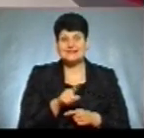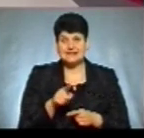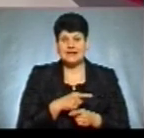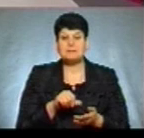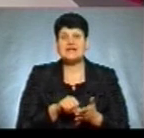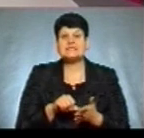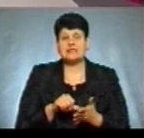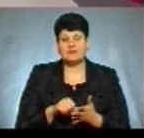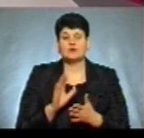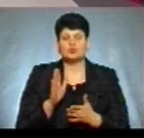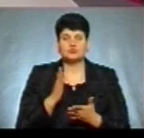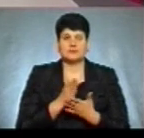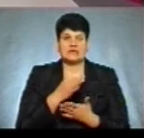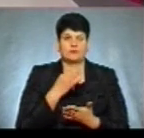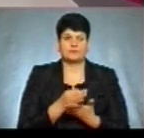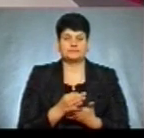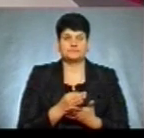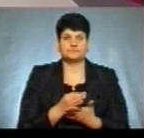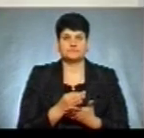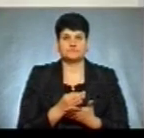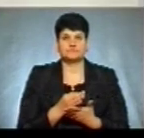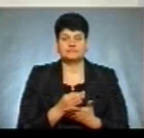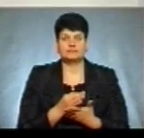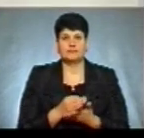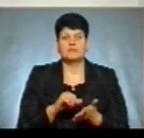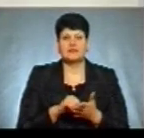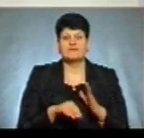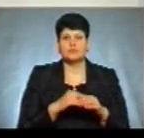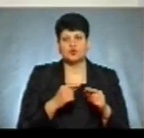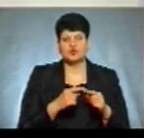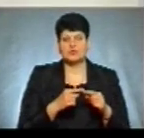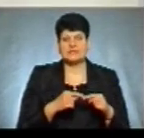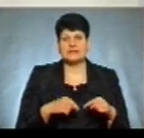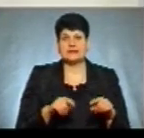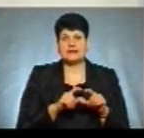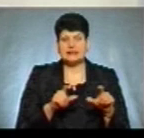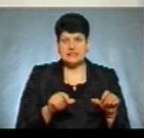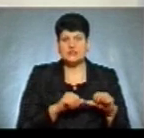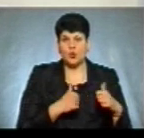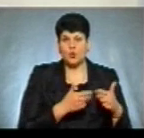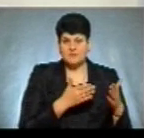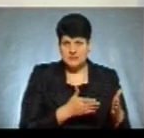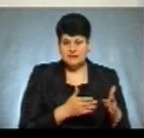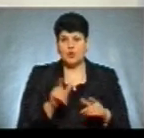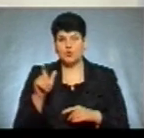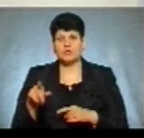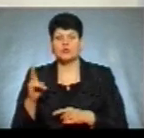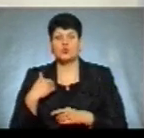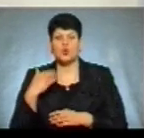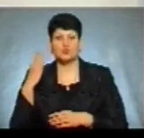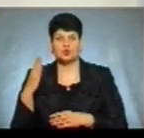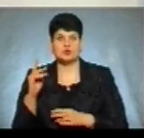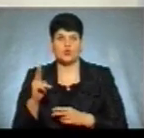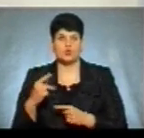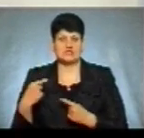тобто, несуть відповідальність, як і представник виборчої дільниці, комісії, так і людина, яка проголосує за когось